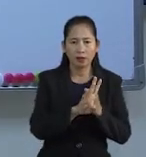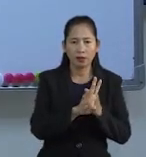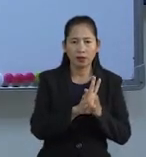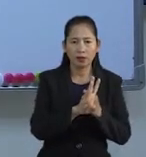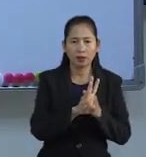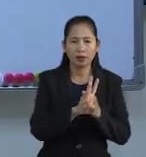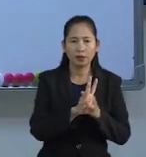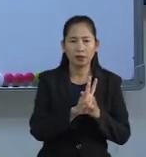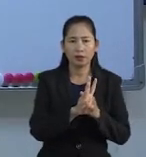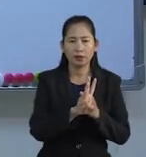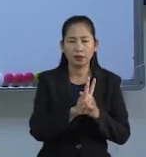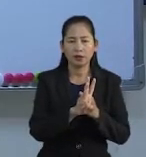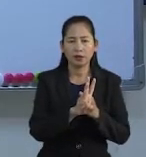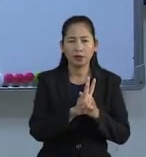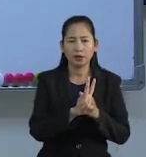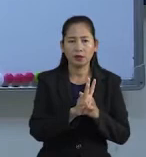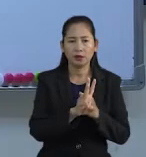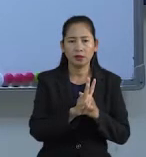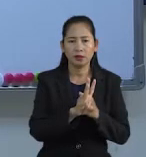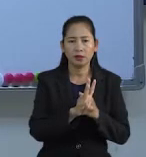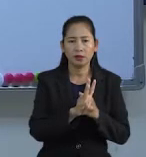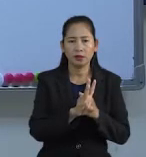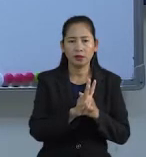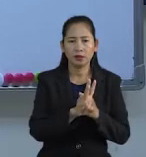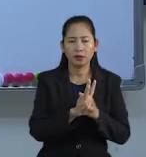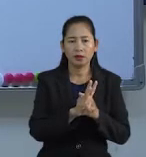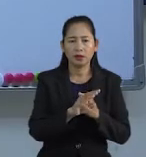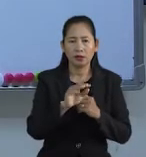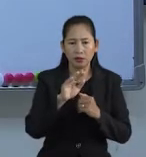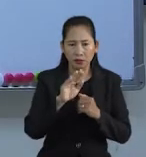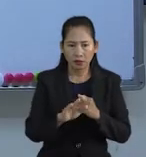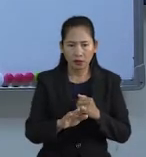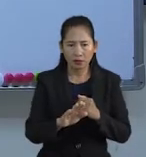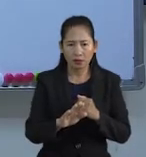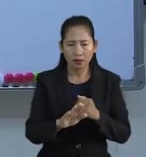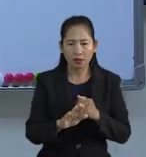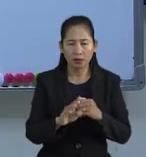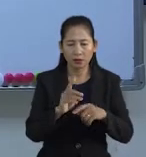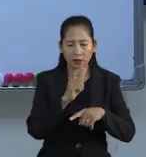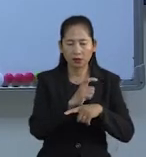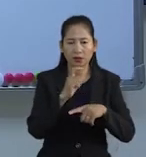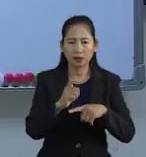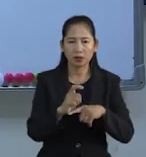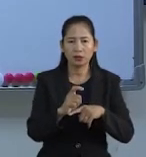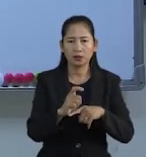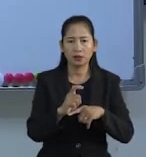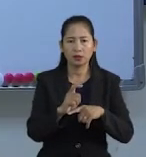bay và dương luôn bay được ấy nơi tung ấy con